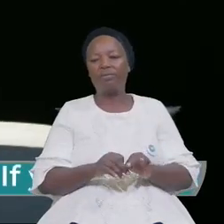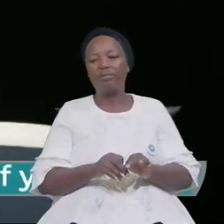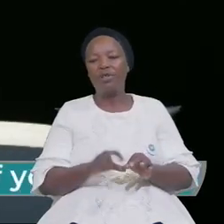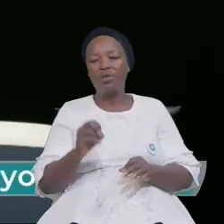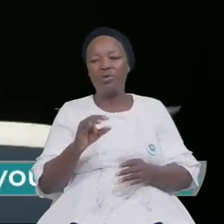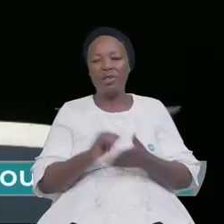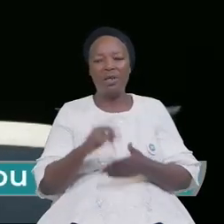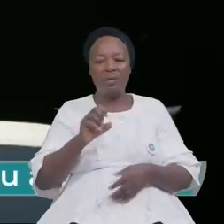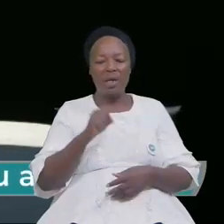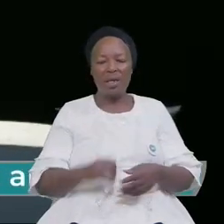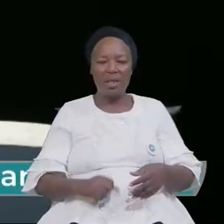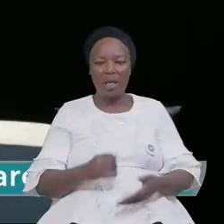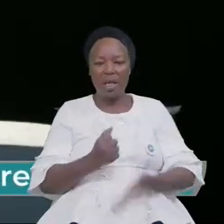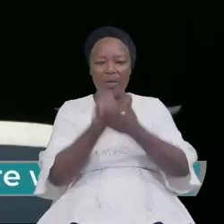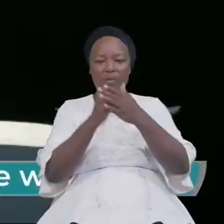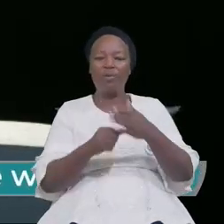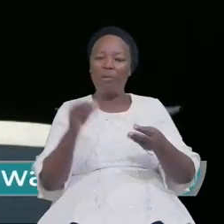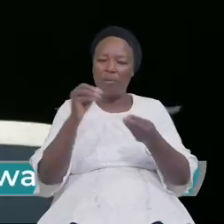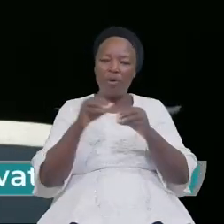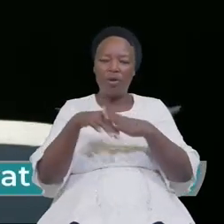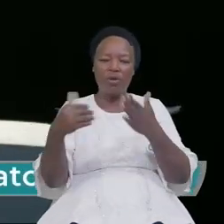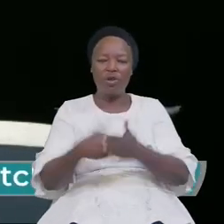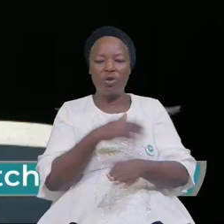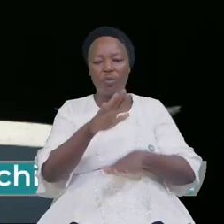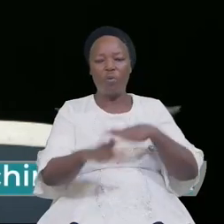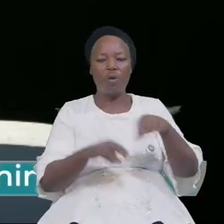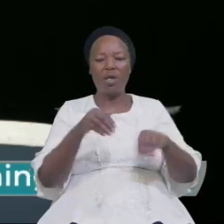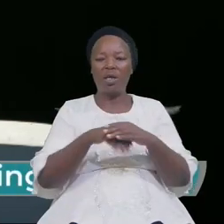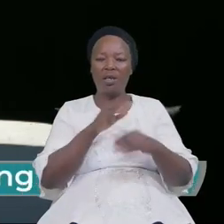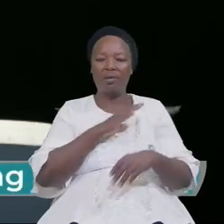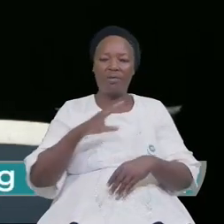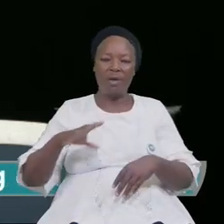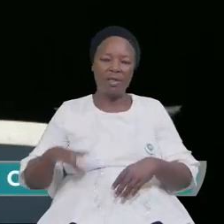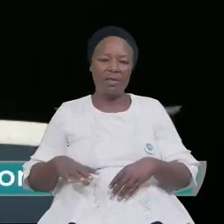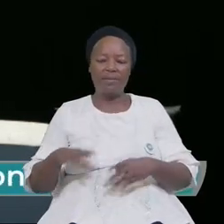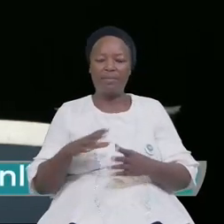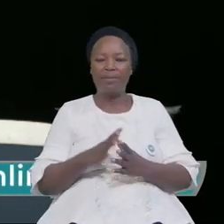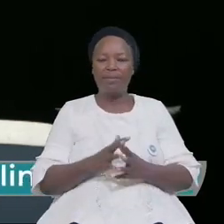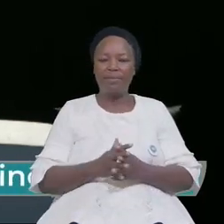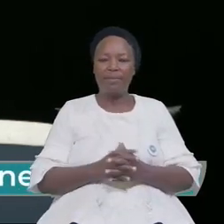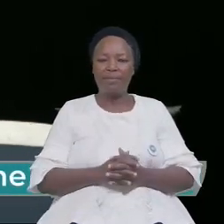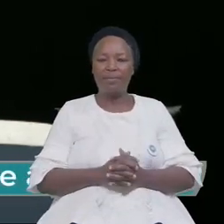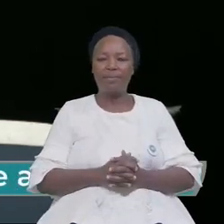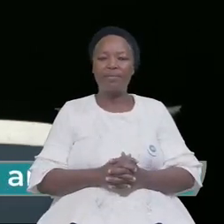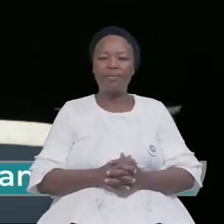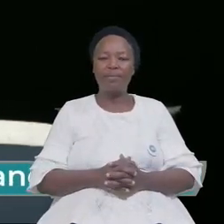va s'afficher et remplissez cela et puis resoumettez